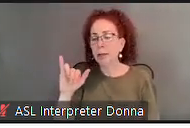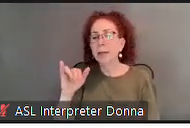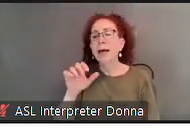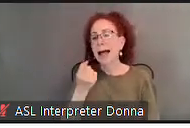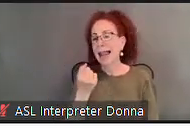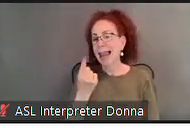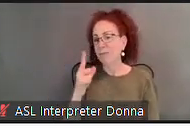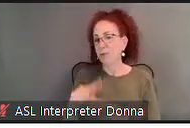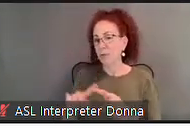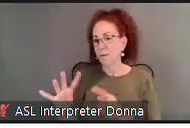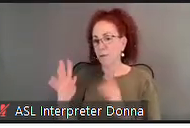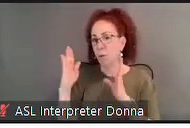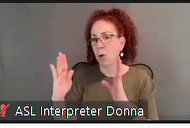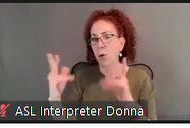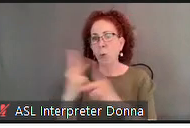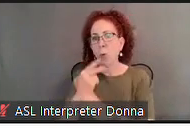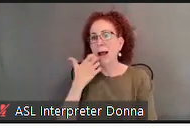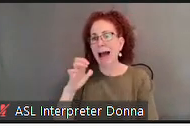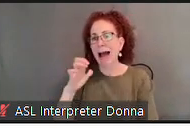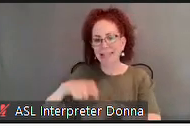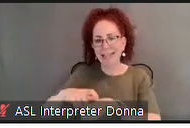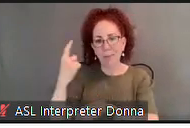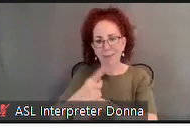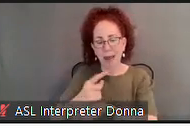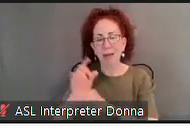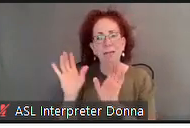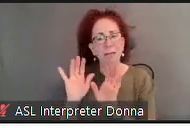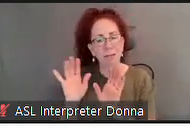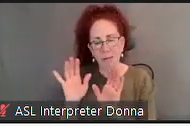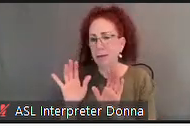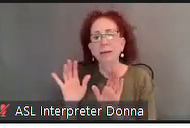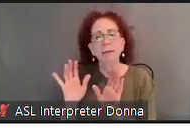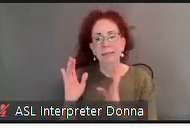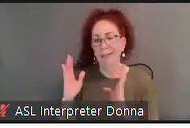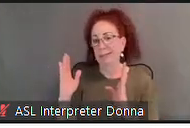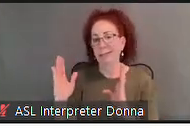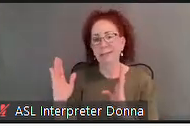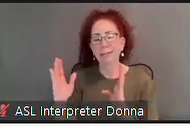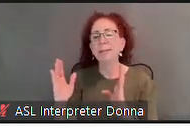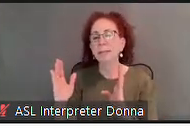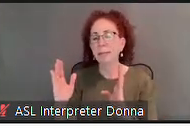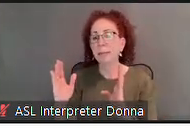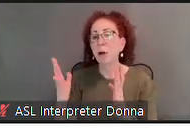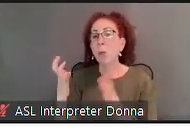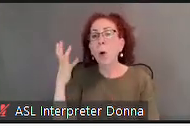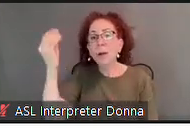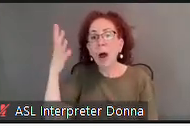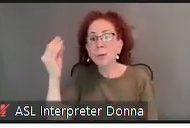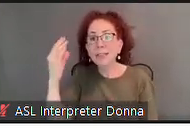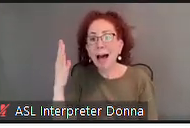要避免在外面最热的时候，像你刚才说过的是11点到4点，